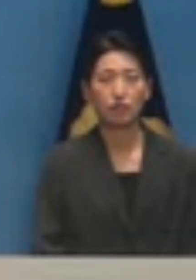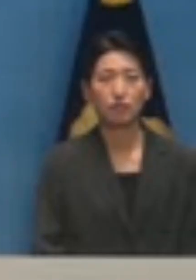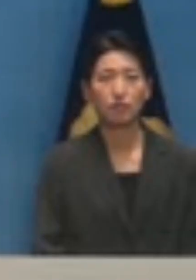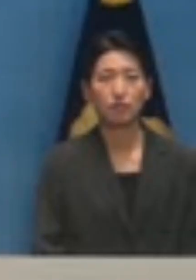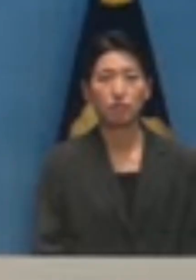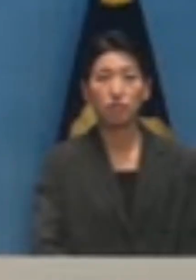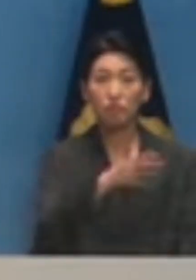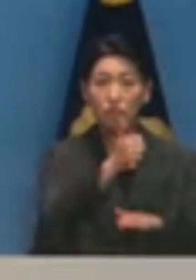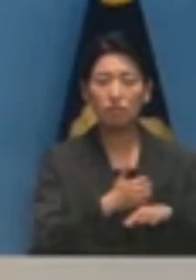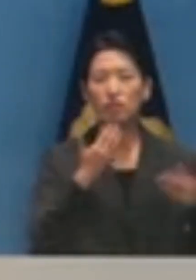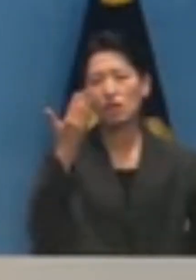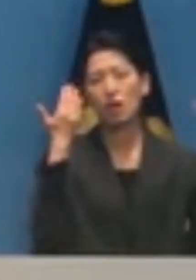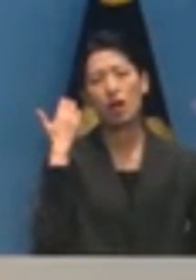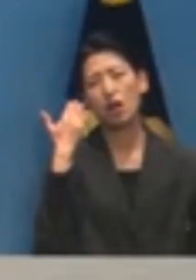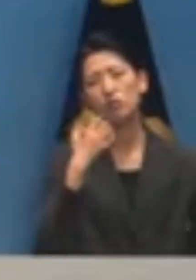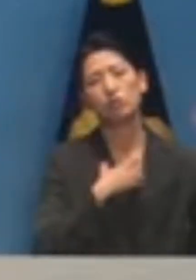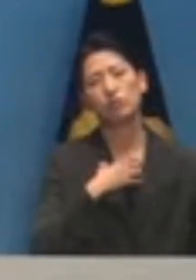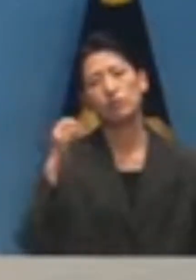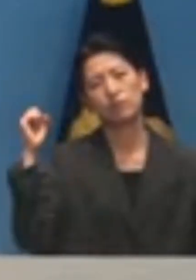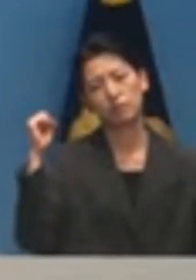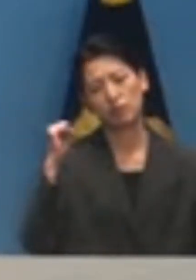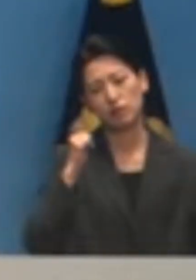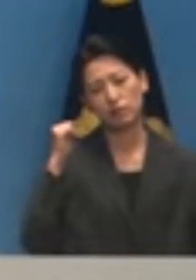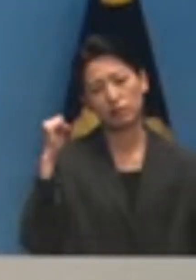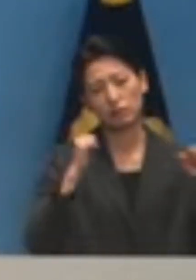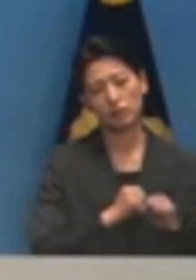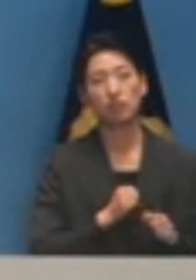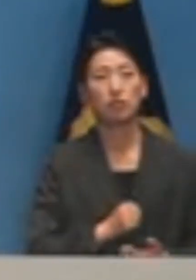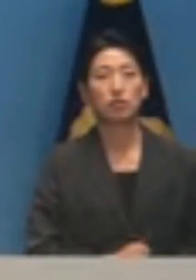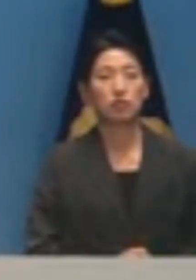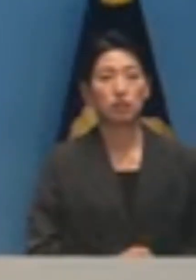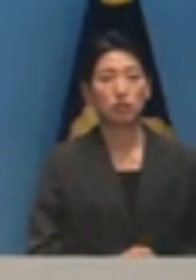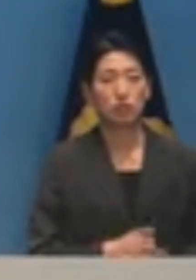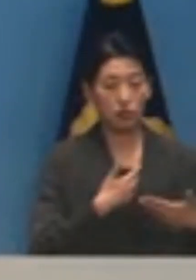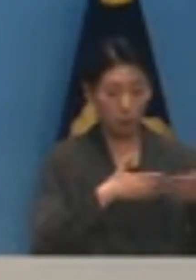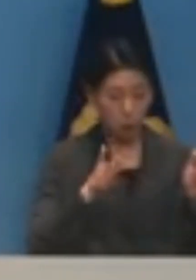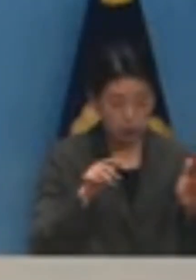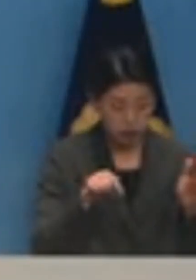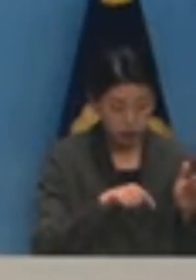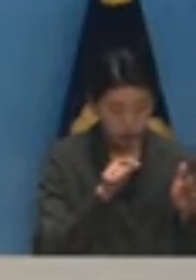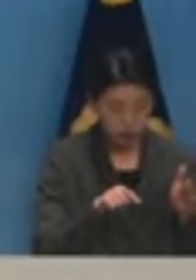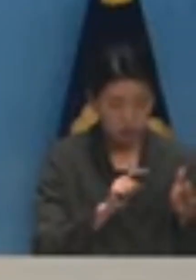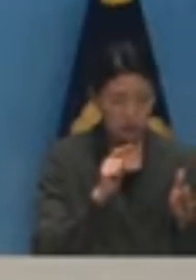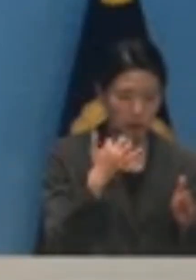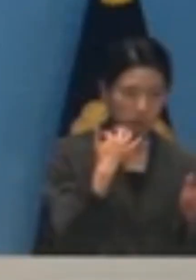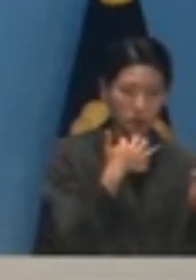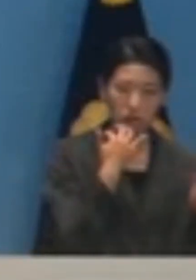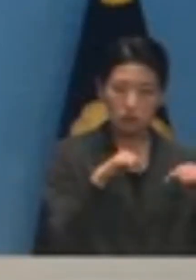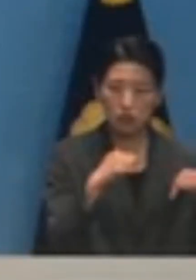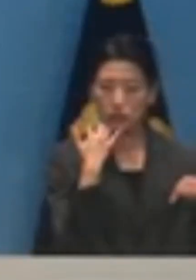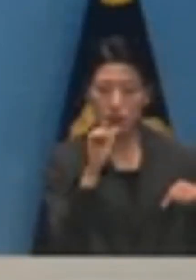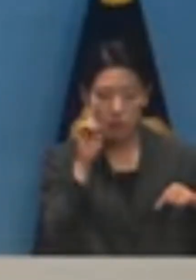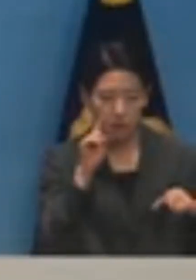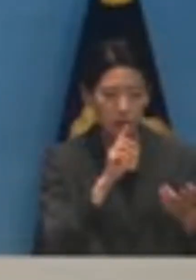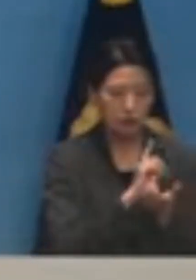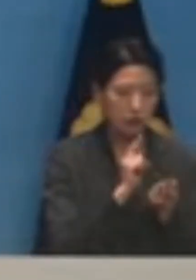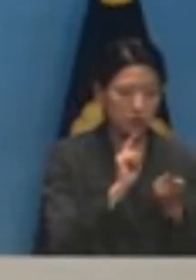학교는 무너집니다. 교실은 분열의 전장이 되고 아이들의 미래는 짓밟히게